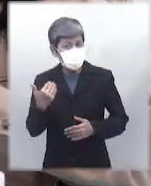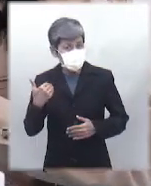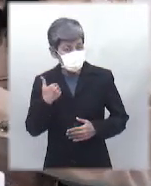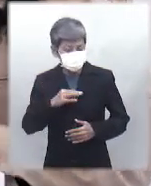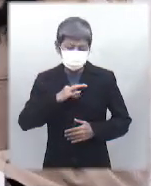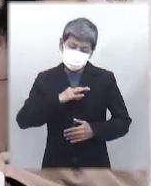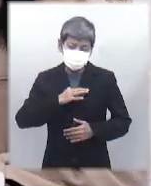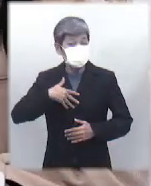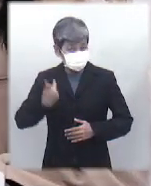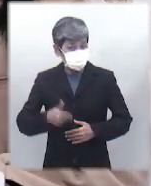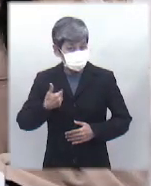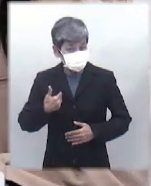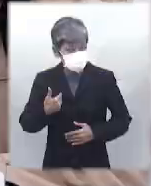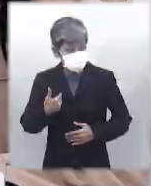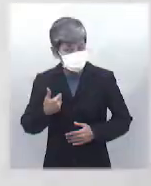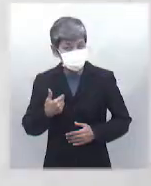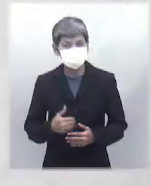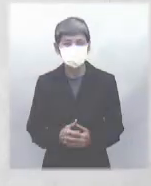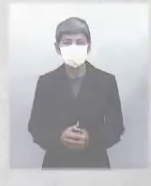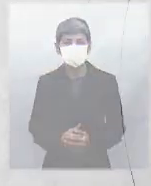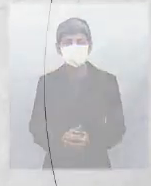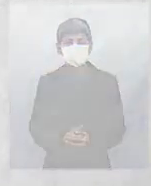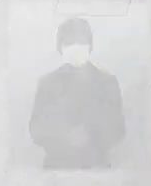ตรงนี้ยังไงบ้างคะ